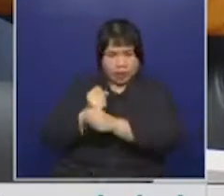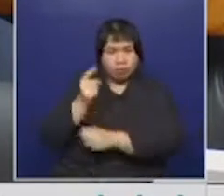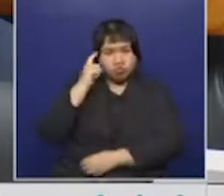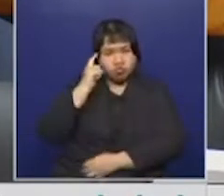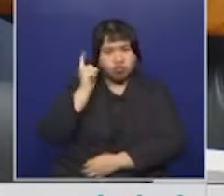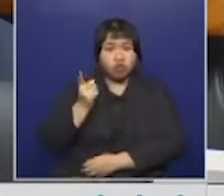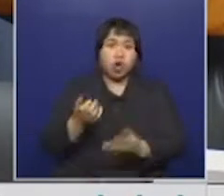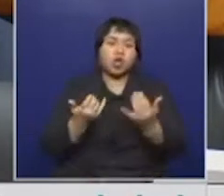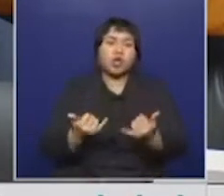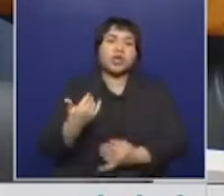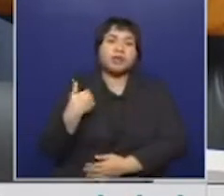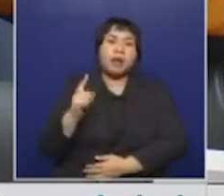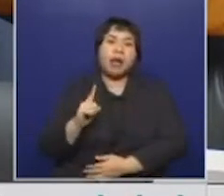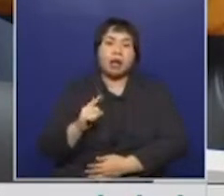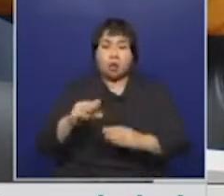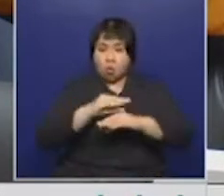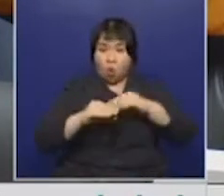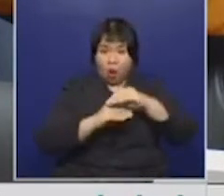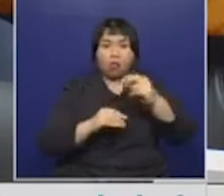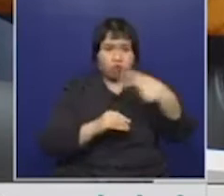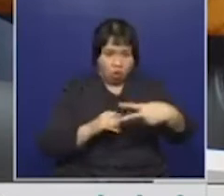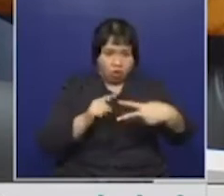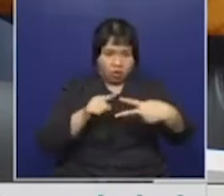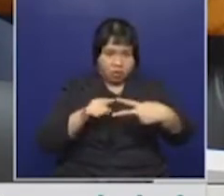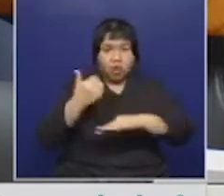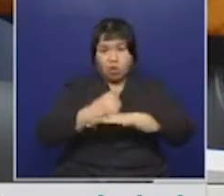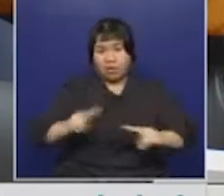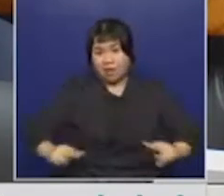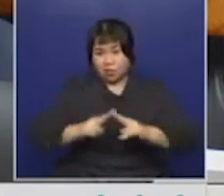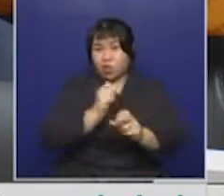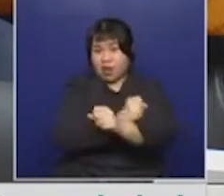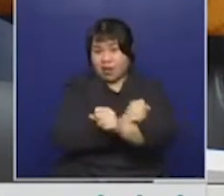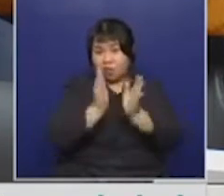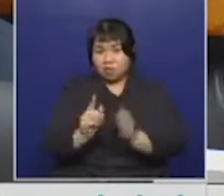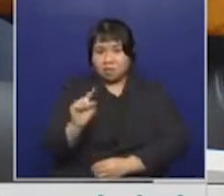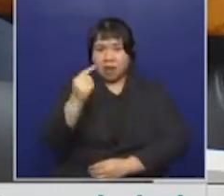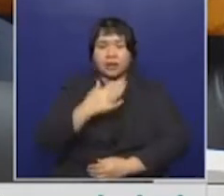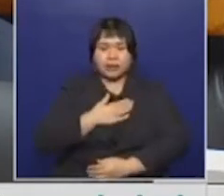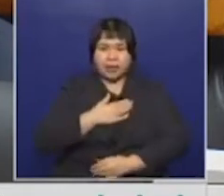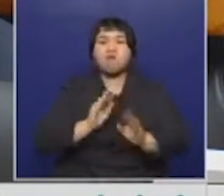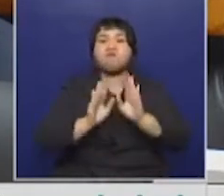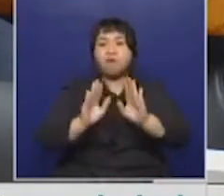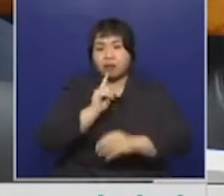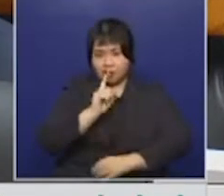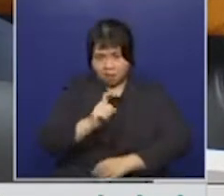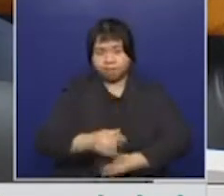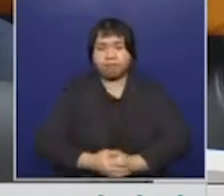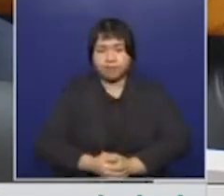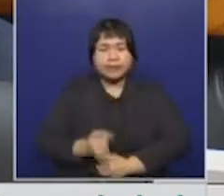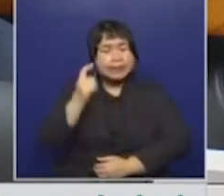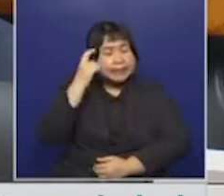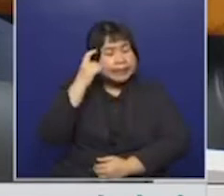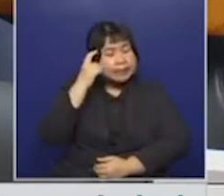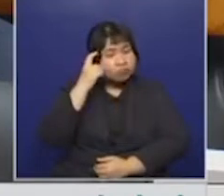ล่าสุดมีถึง 2โครงการที่ออกมาจากรัฐมนตรีกระทรวงแรงงานคนใหม่ดิฉันขอฝากคำถามให้ท่านได้ไป